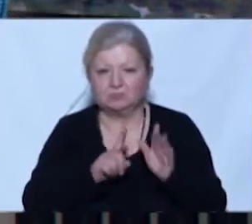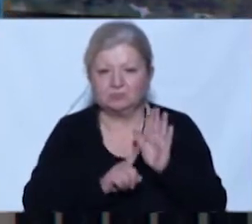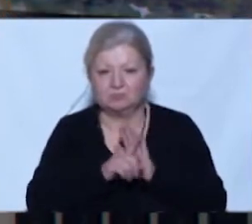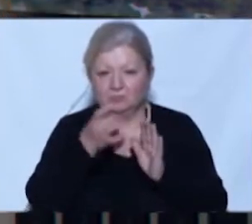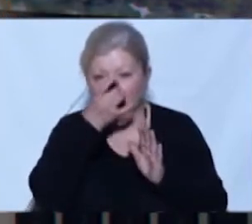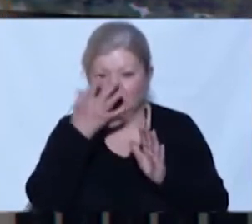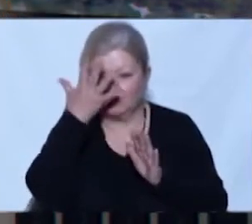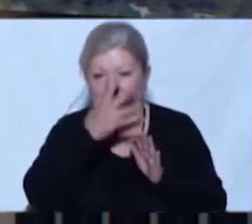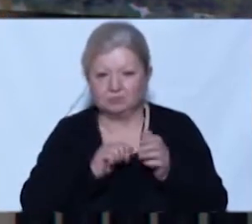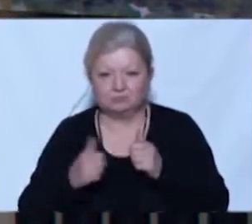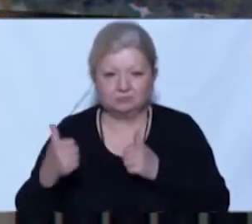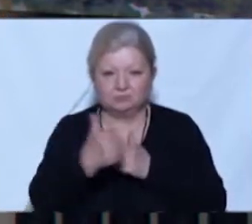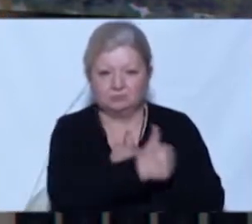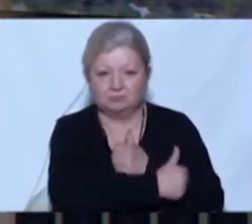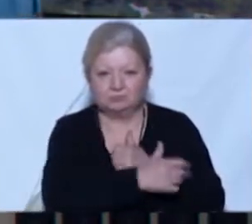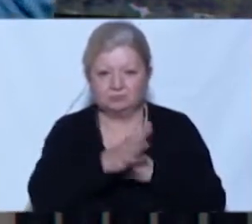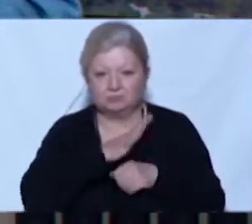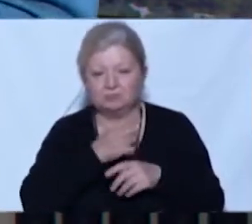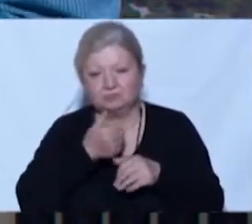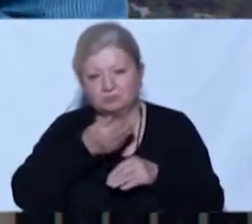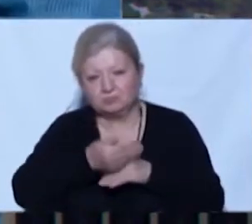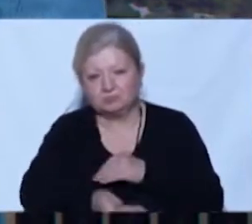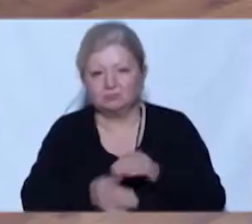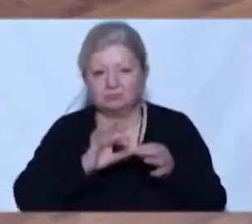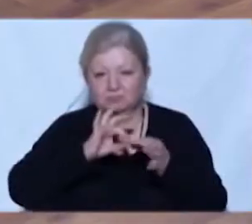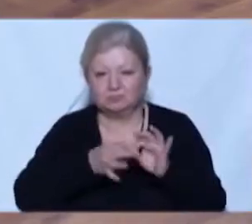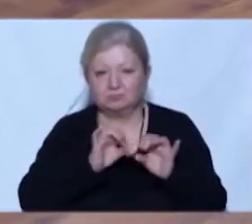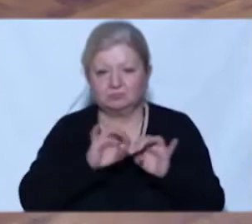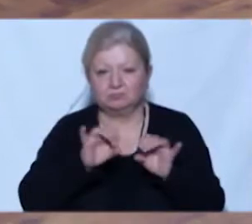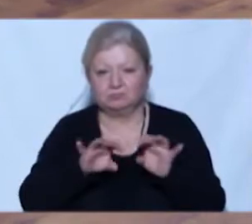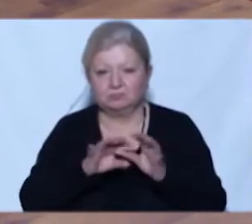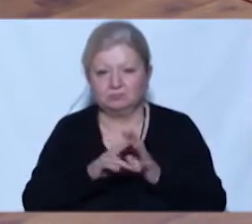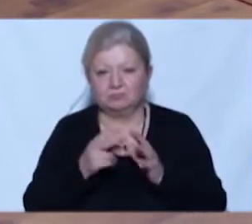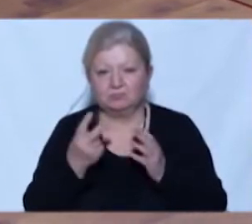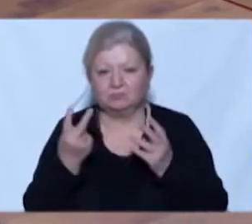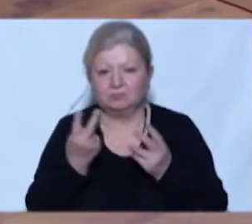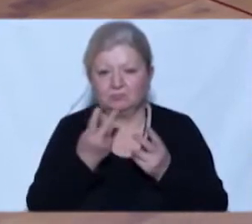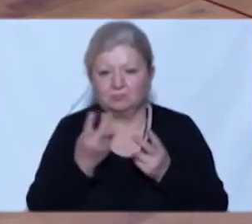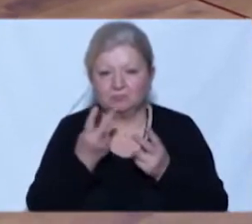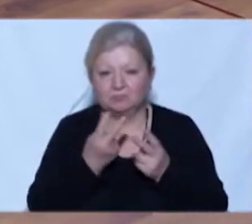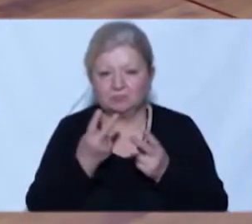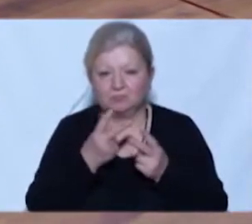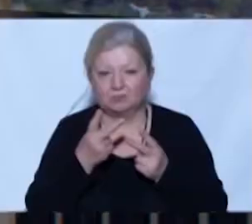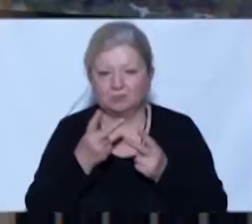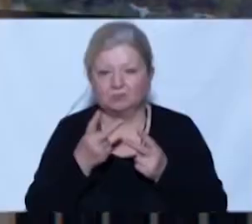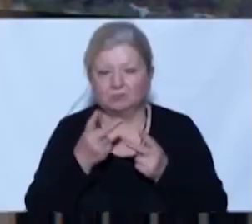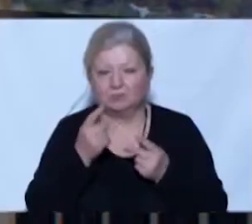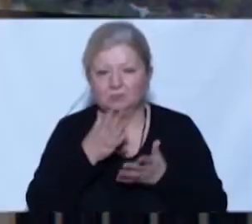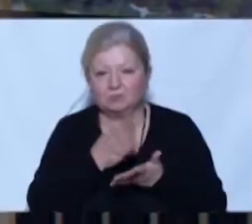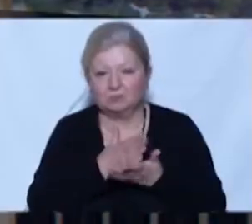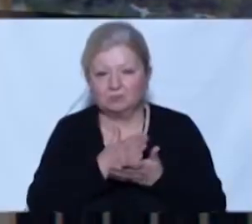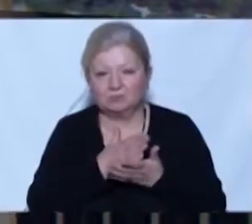აფრიკის შემოვლით სიარული. Თუმცა ამაზე ცოტა და ოდნავ მოგვიანებით. Მეორე თეორია ეს